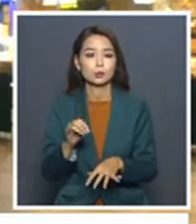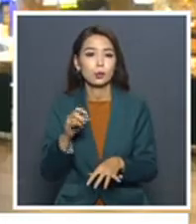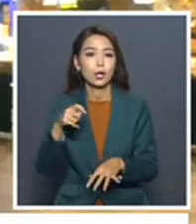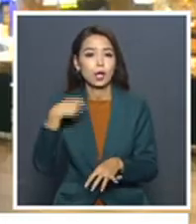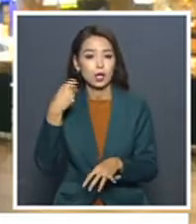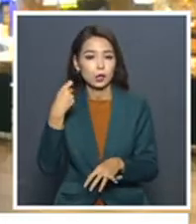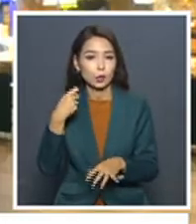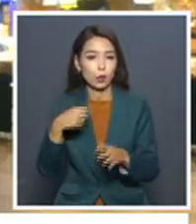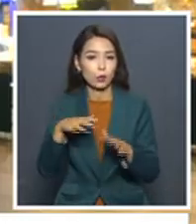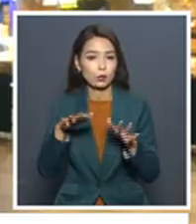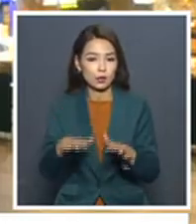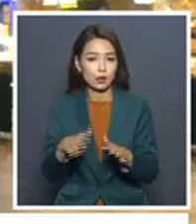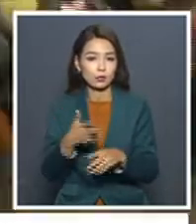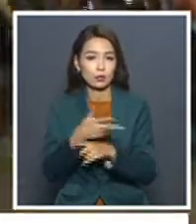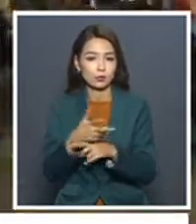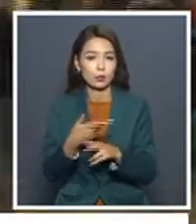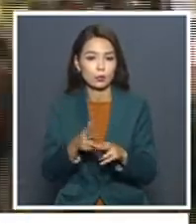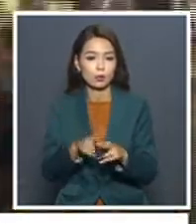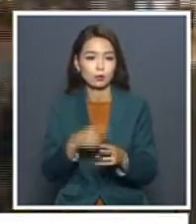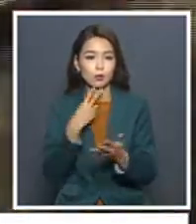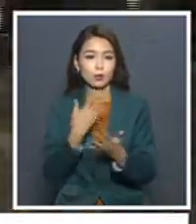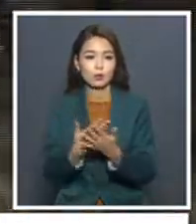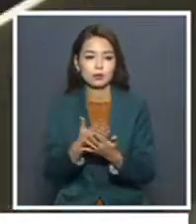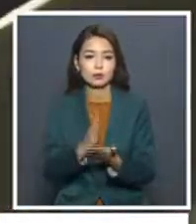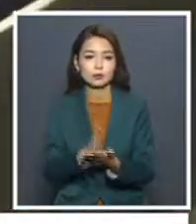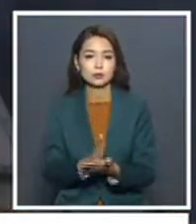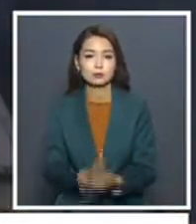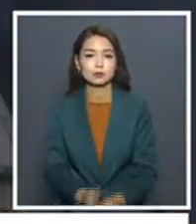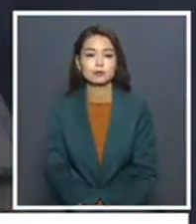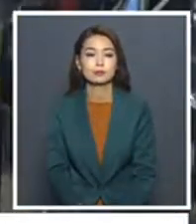қазақстандық фильмдердің апталығы басталды.